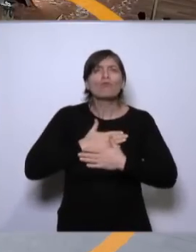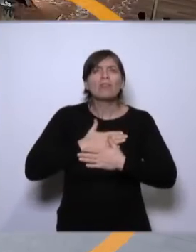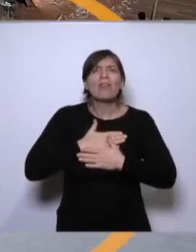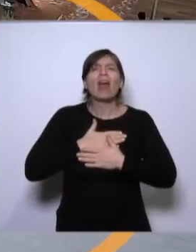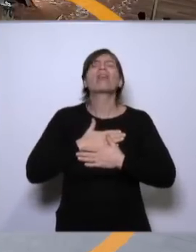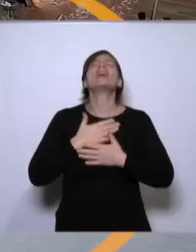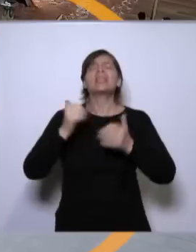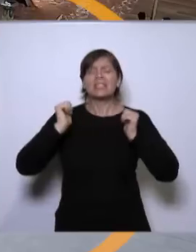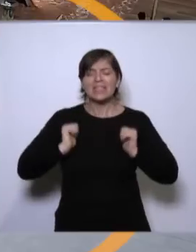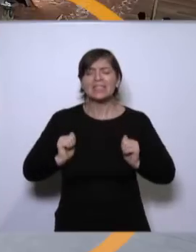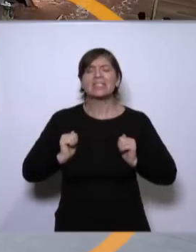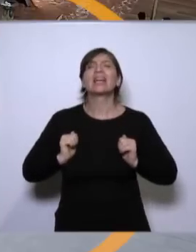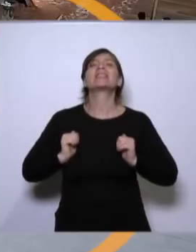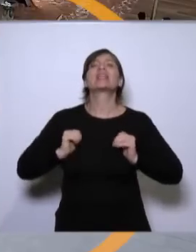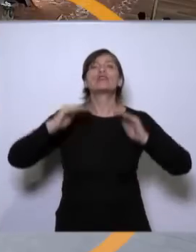새